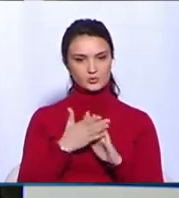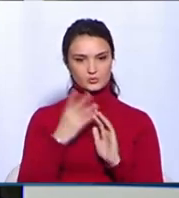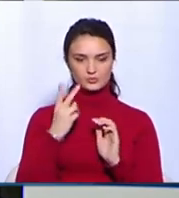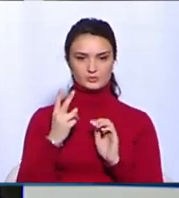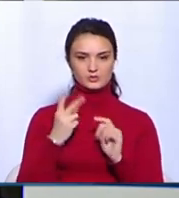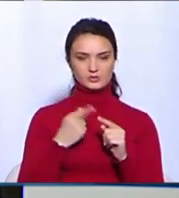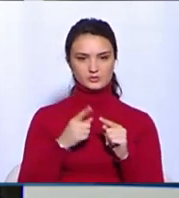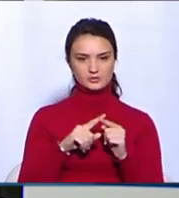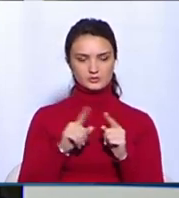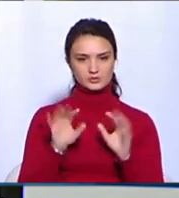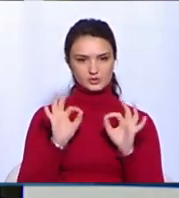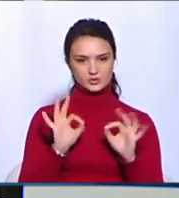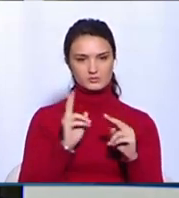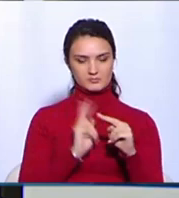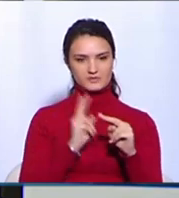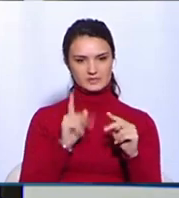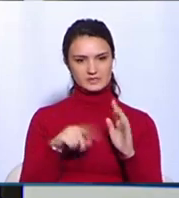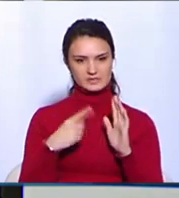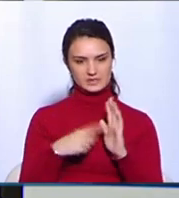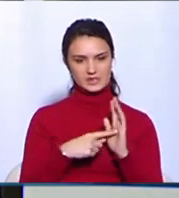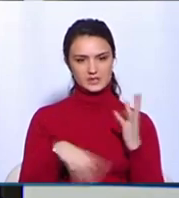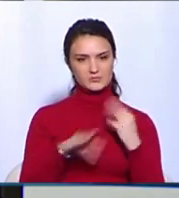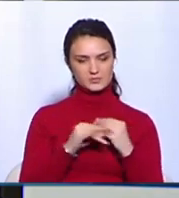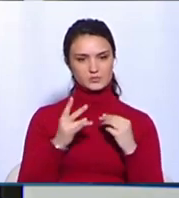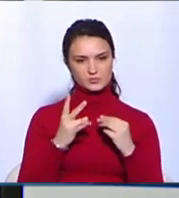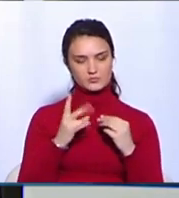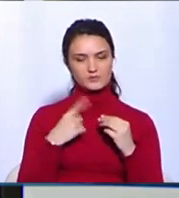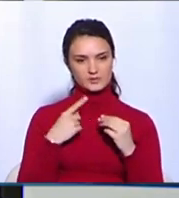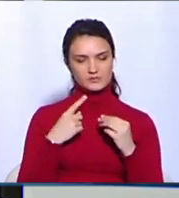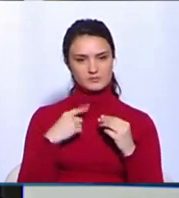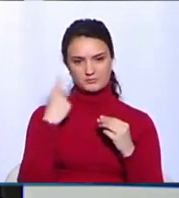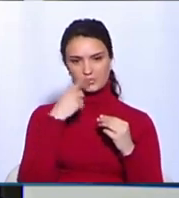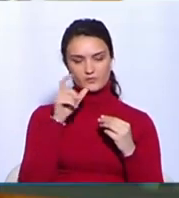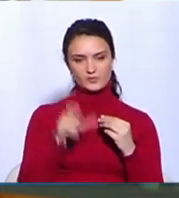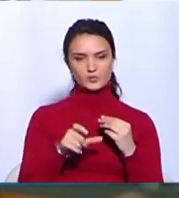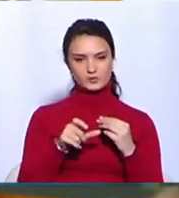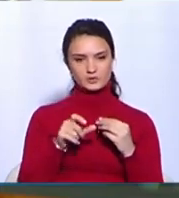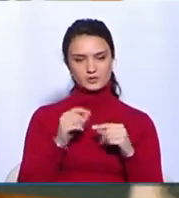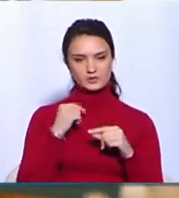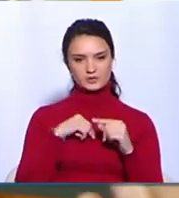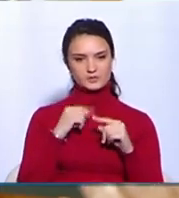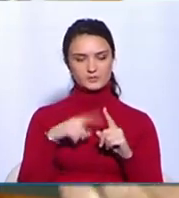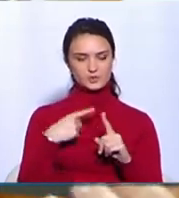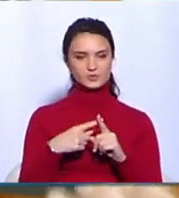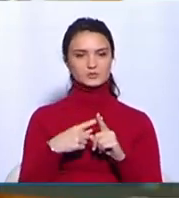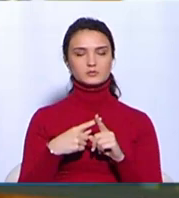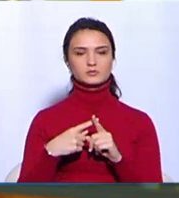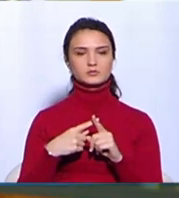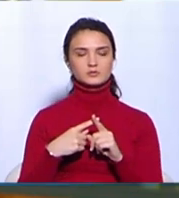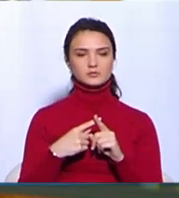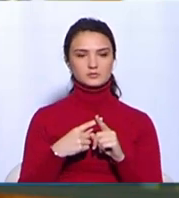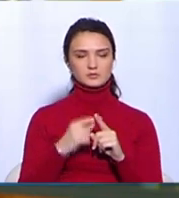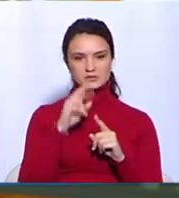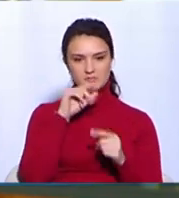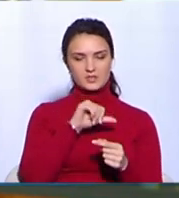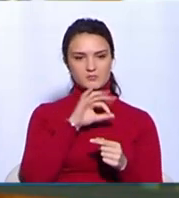აი პრევენციის საკითხებსაც უნდა შევეხო. ეროვნული აშლობა პლუს ესე იგი